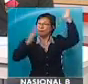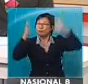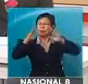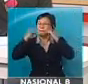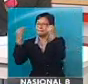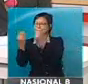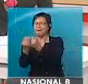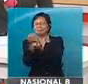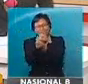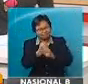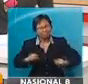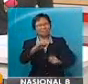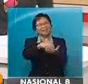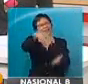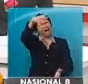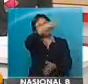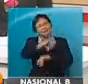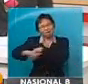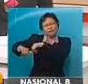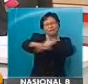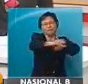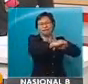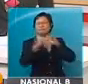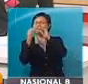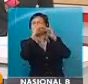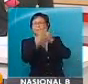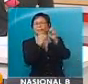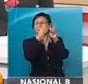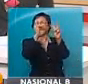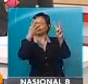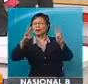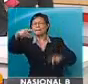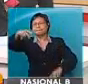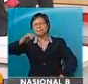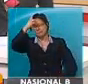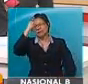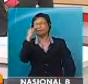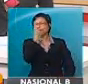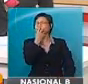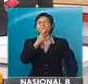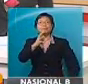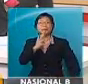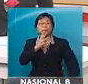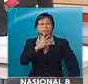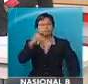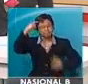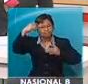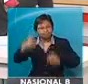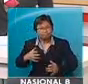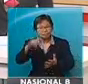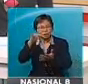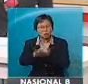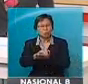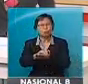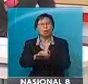masyarakat yang lebih selamat makmur dan sama rata pada tahun 2016 kata Perdana Menteri Datuk Seri Najib Tun Razak keputusan seperti itu